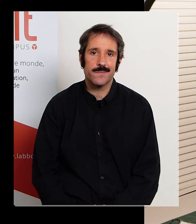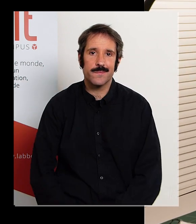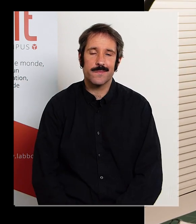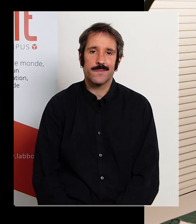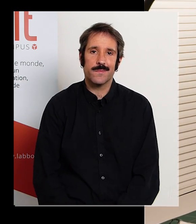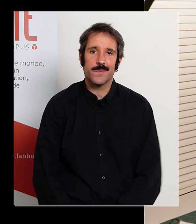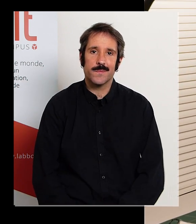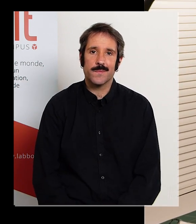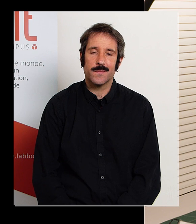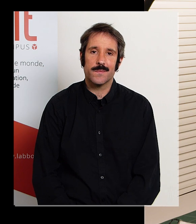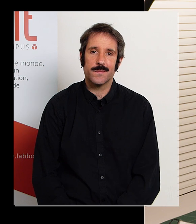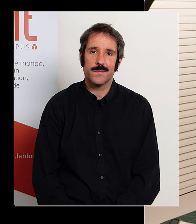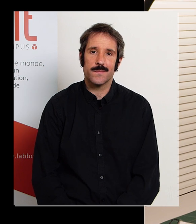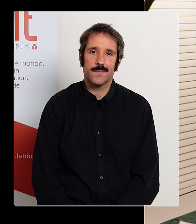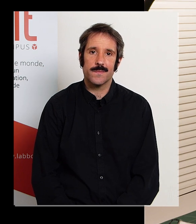et le pied de biche